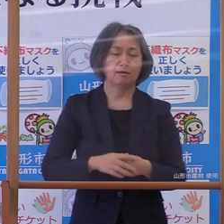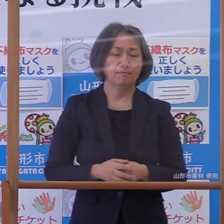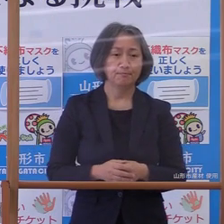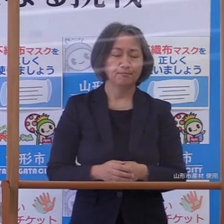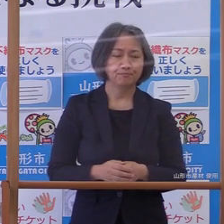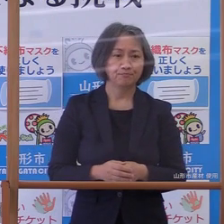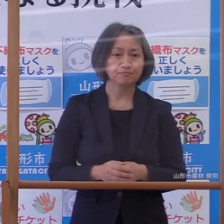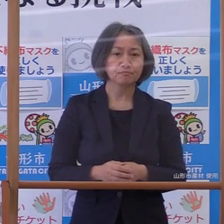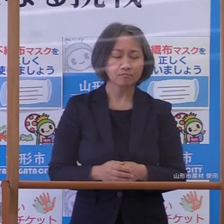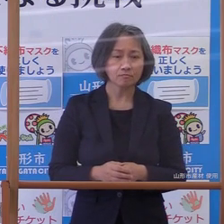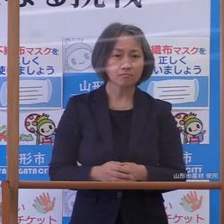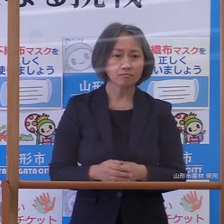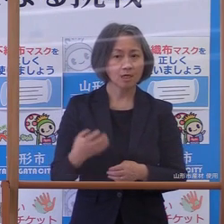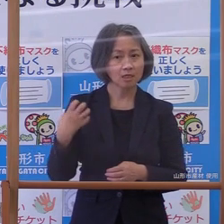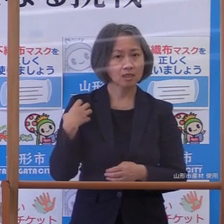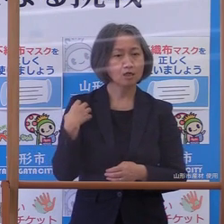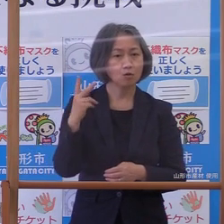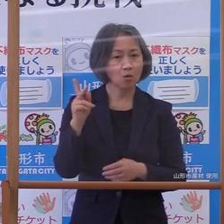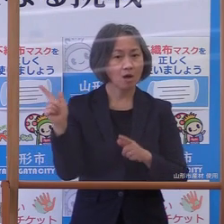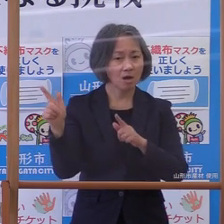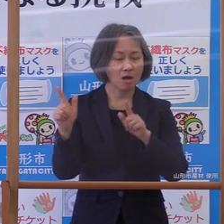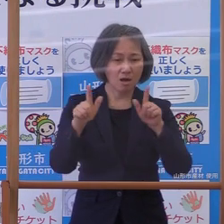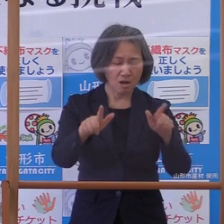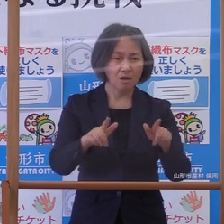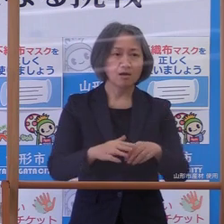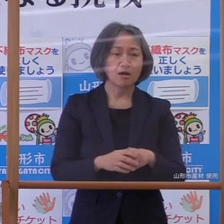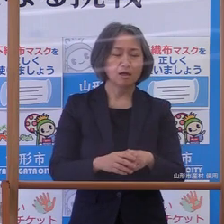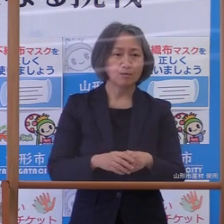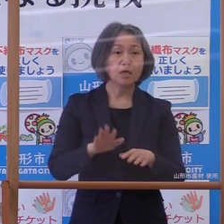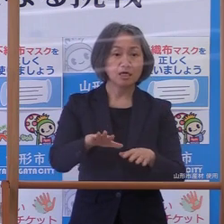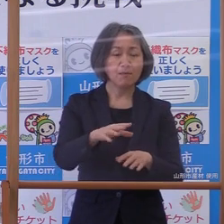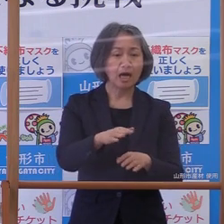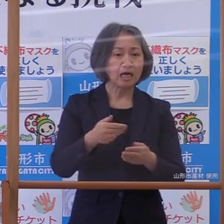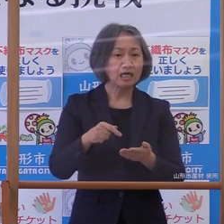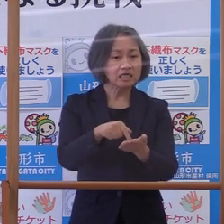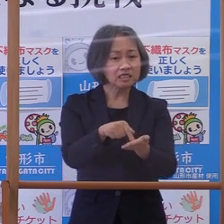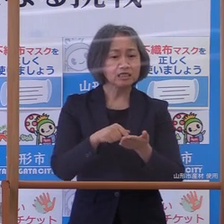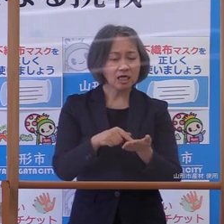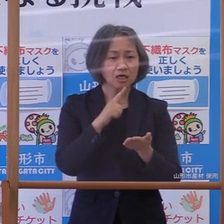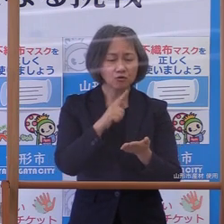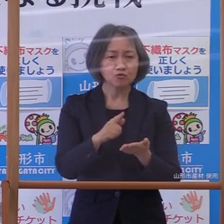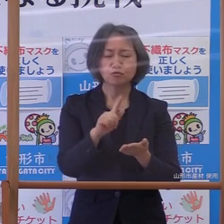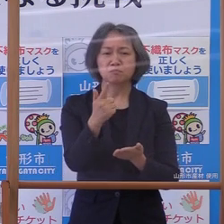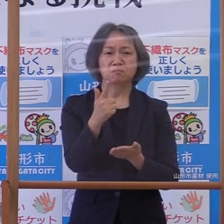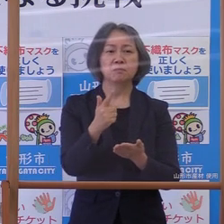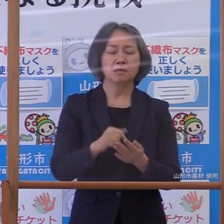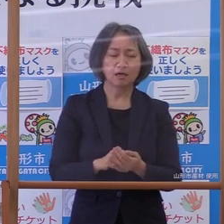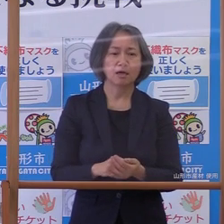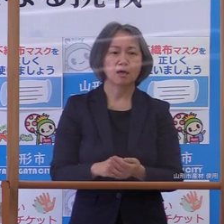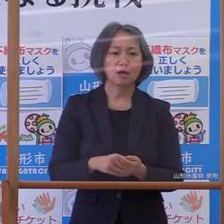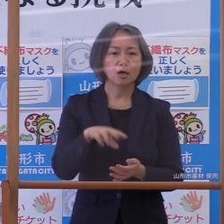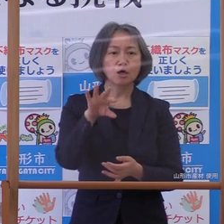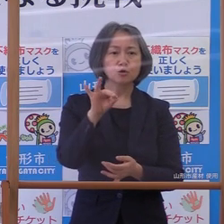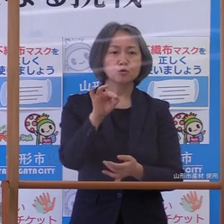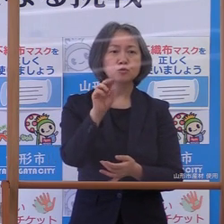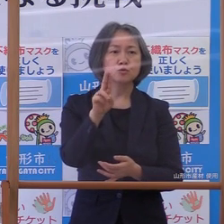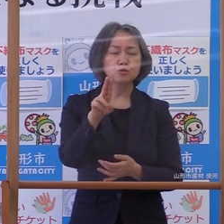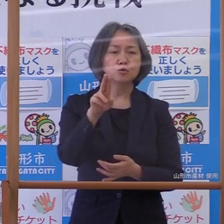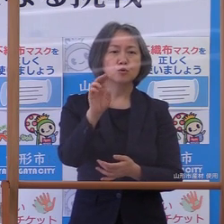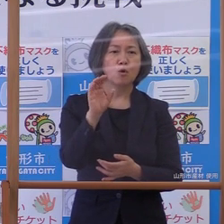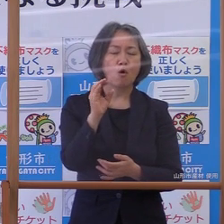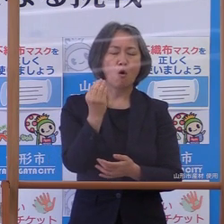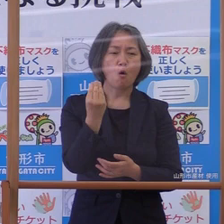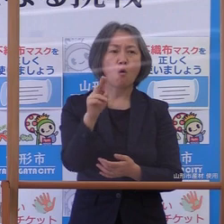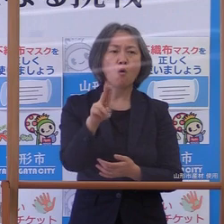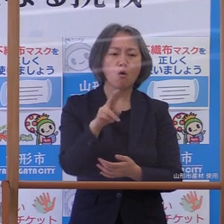今申し上げたのはいわゆる通報機能のことだと思うんですけれども、基本的にこれまで道路関係